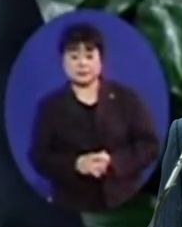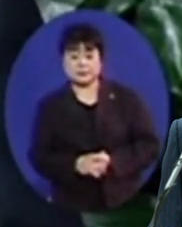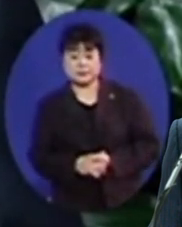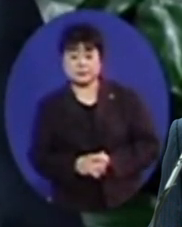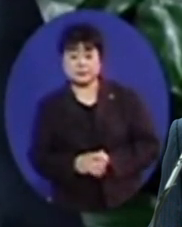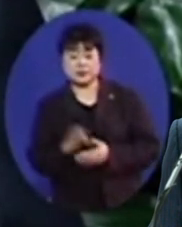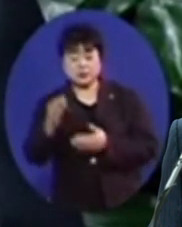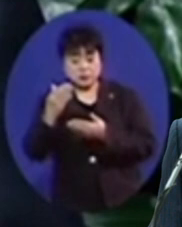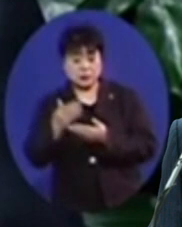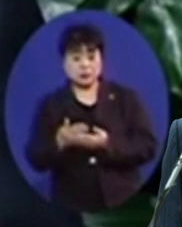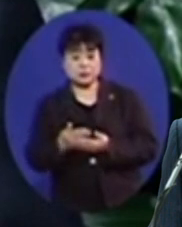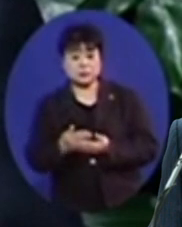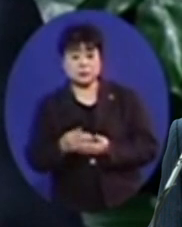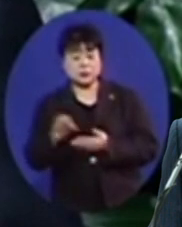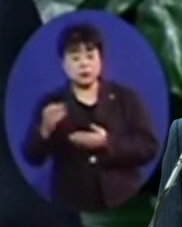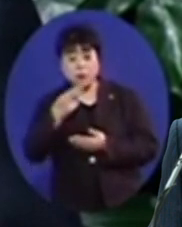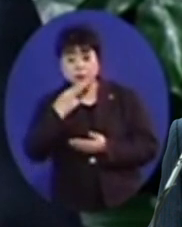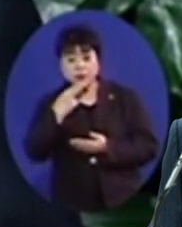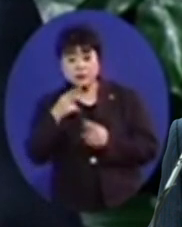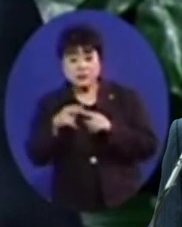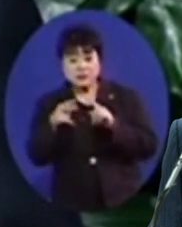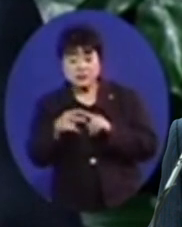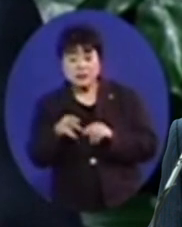인정하든 인정 안 하든 세상과 마귀가 들어가 있습니다.